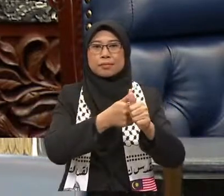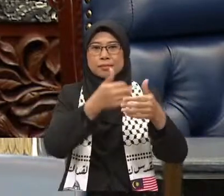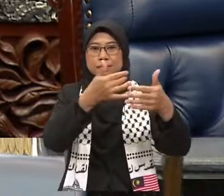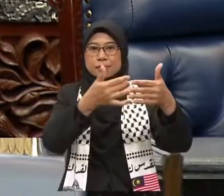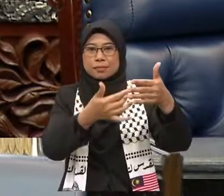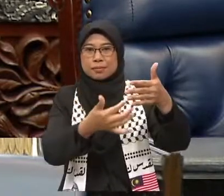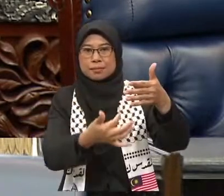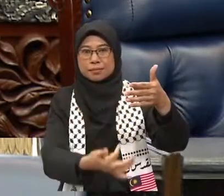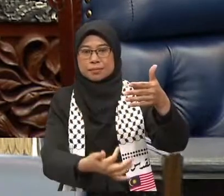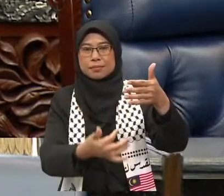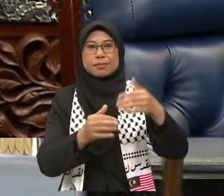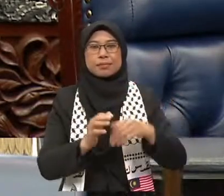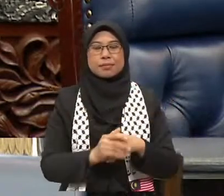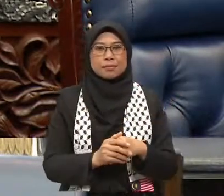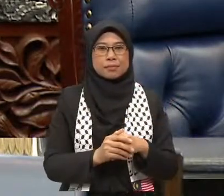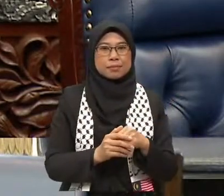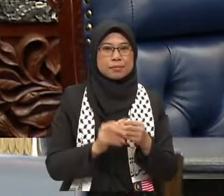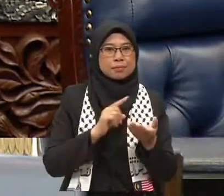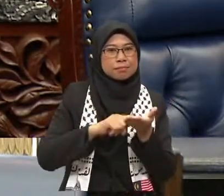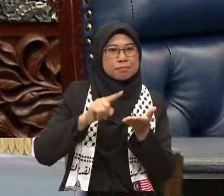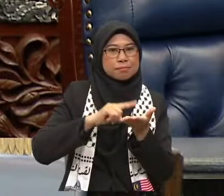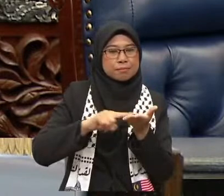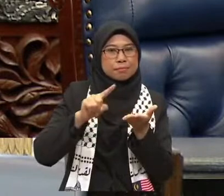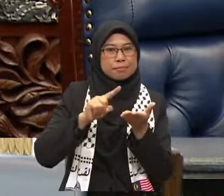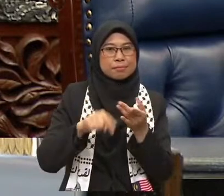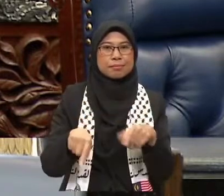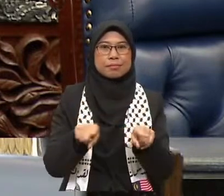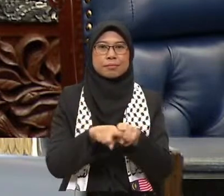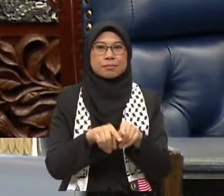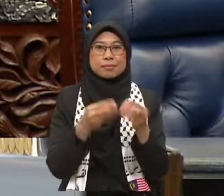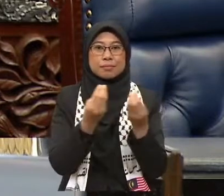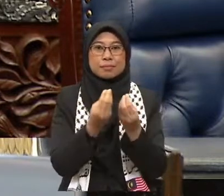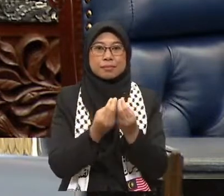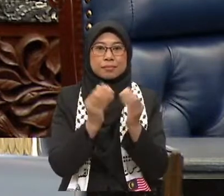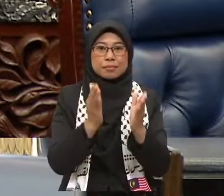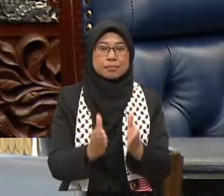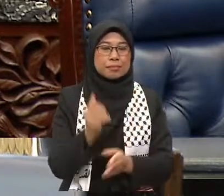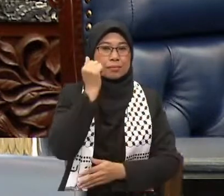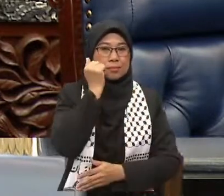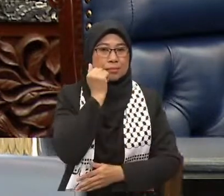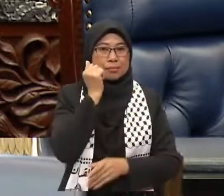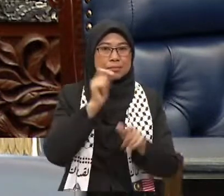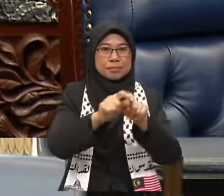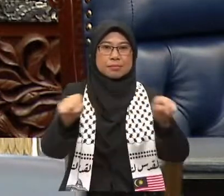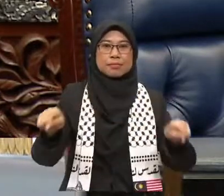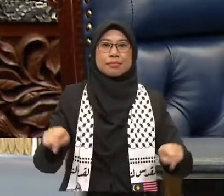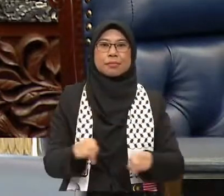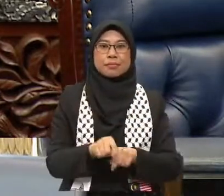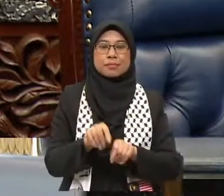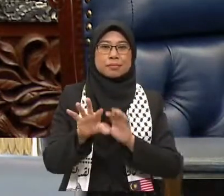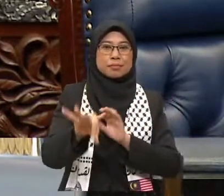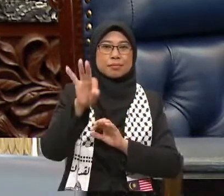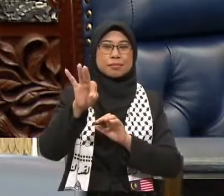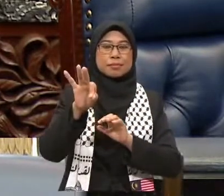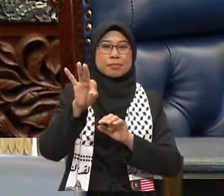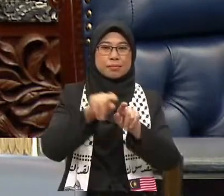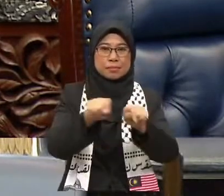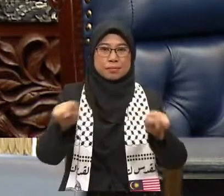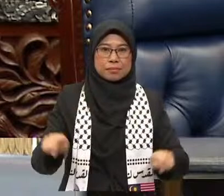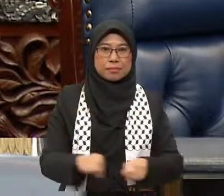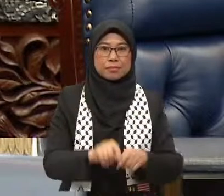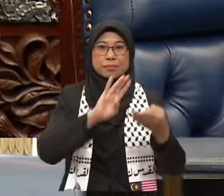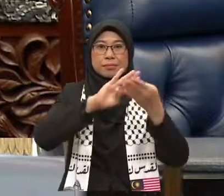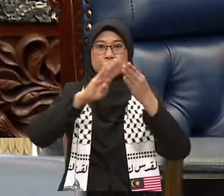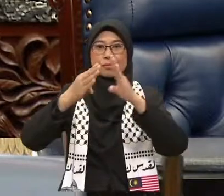kriteria yang diambil kira sebagai seperti bilangan warga emas lokasi pemilihan premis dan